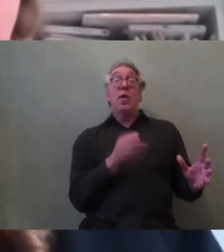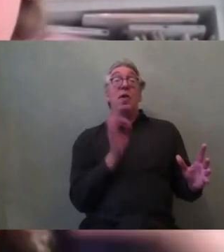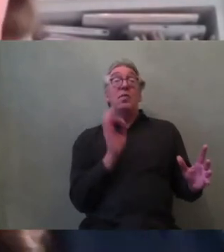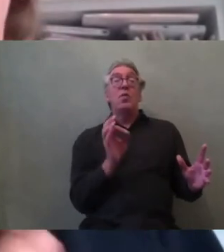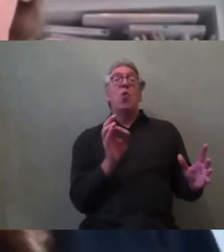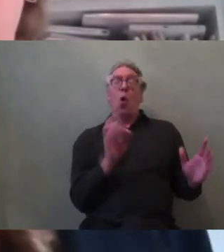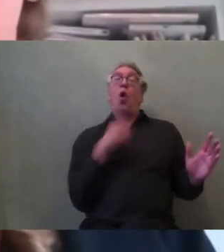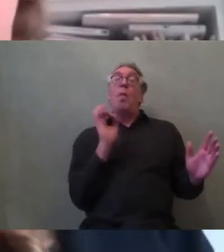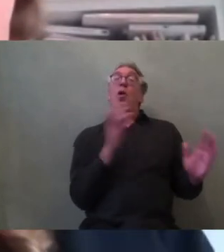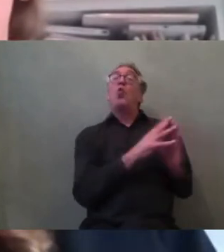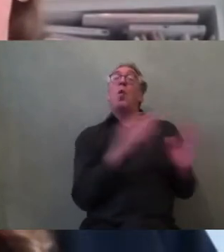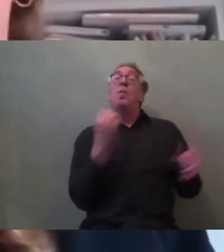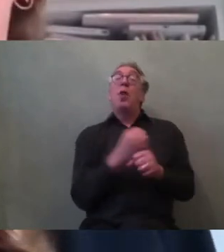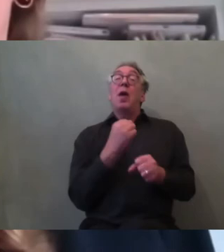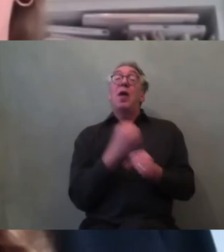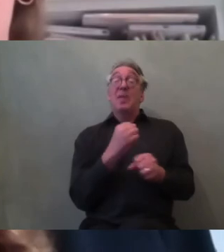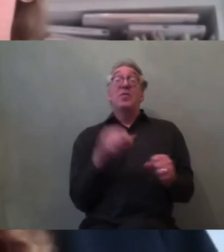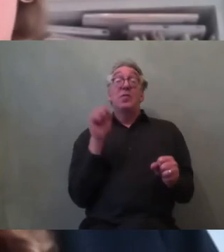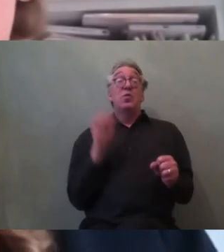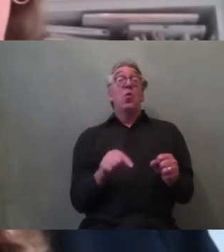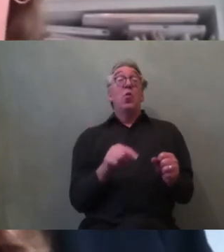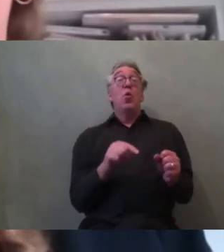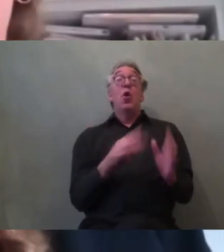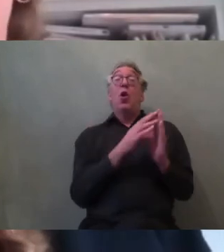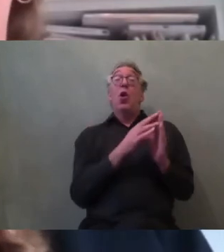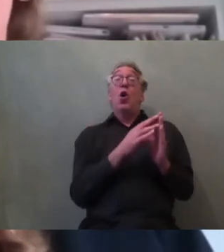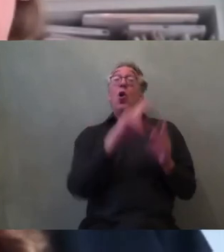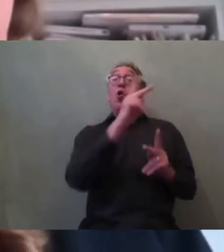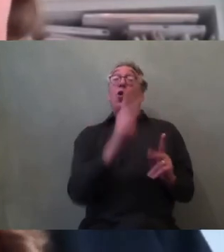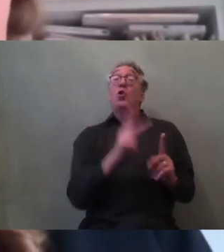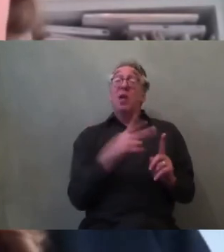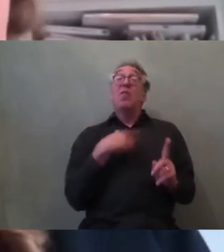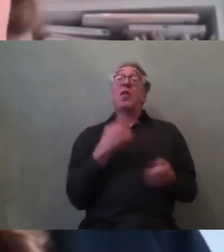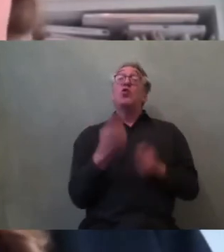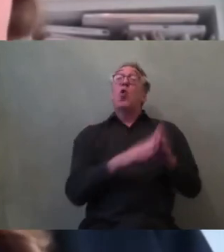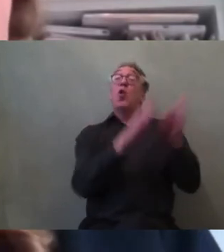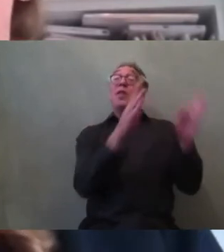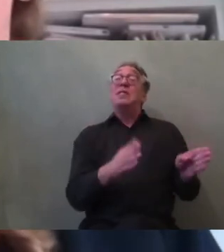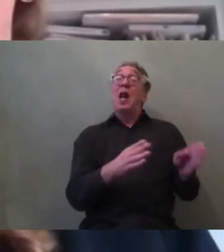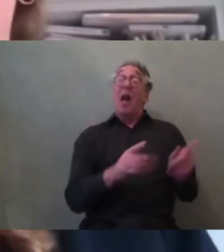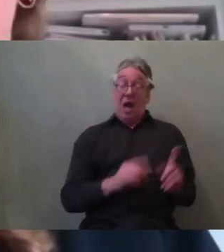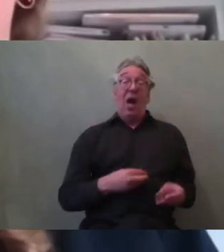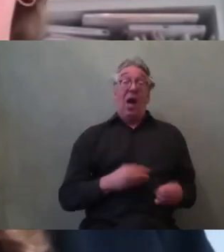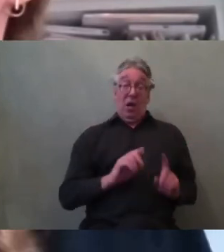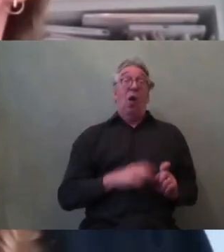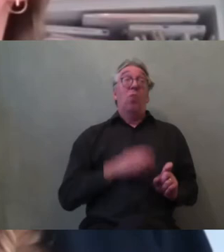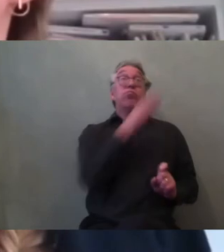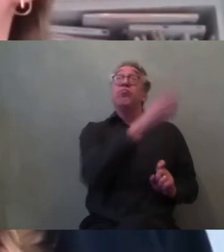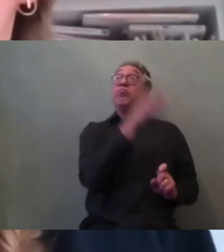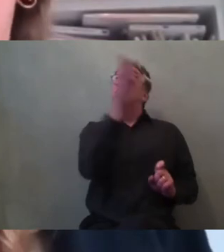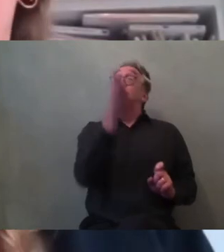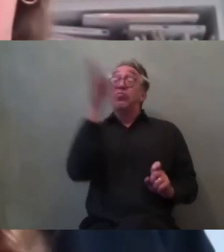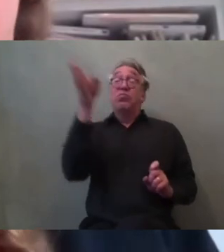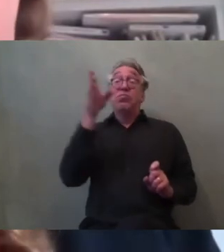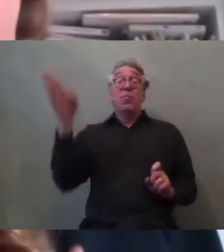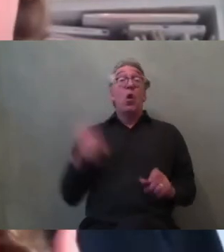dus van het ene zorginstelling naar de andere. En op die manier kunnen wij dus mensen bereiken die we anders nooit zouden kunnen bereiken. En de rondleiders reizen mee. Dus die